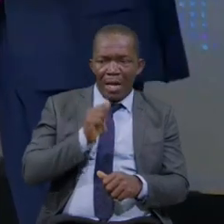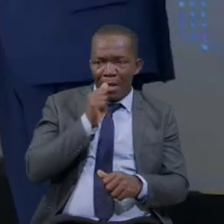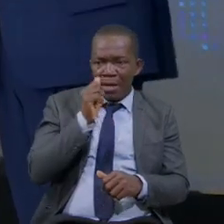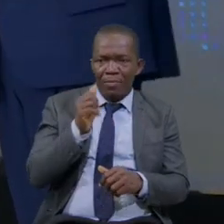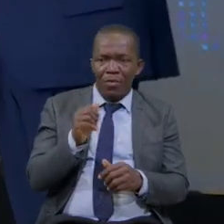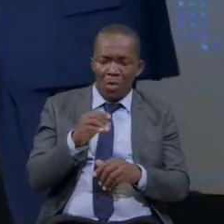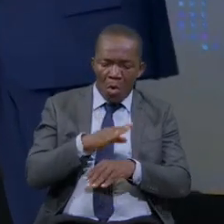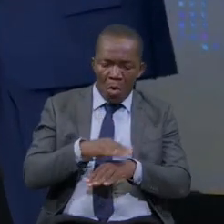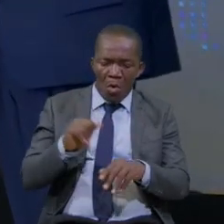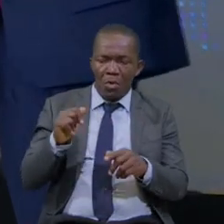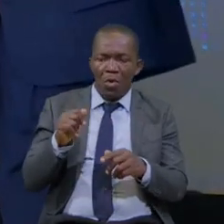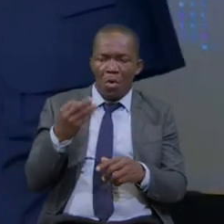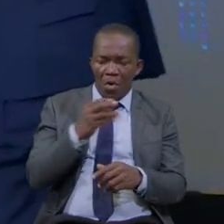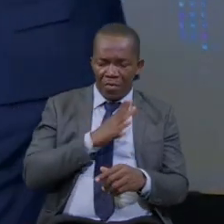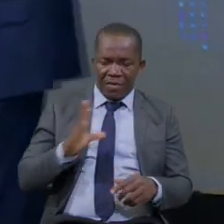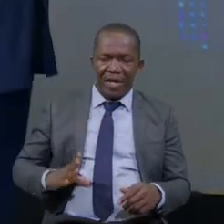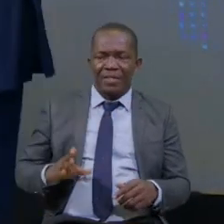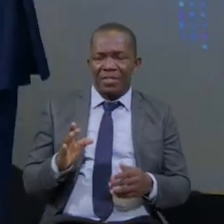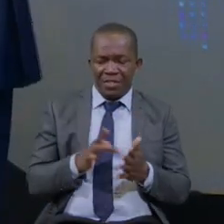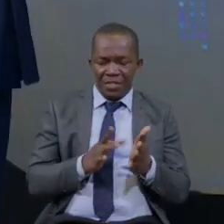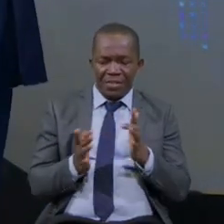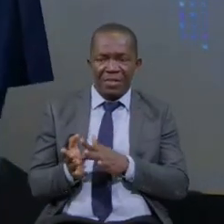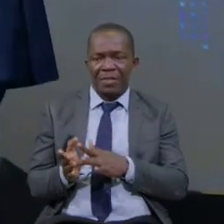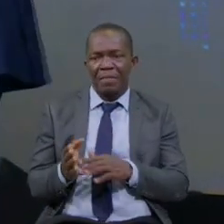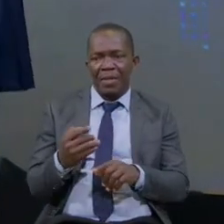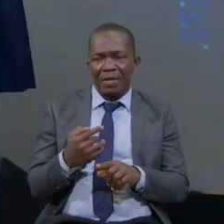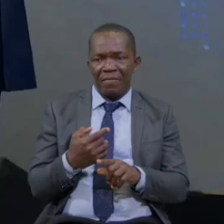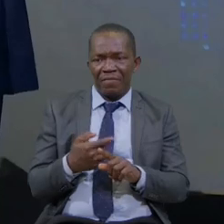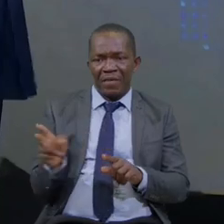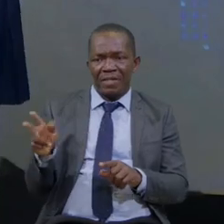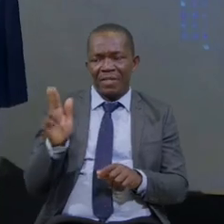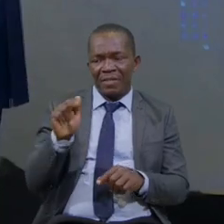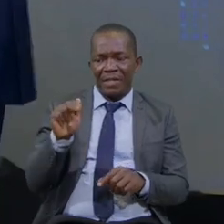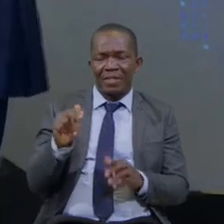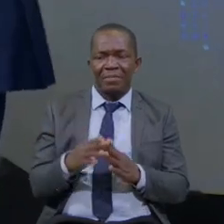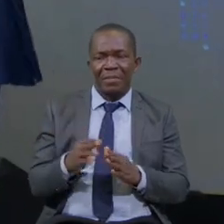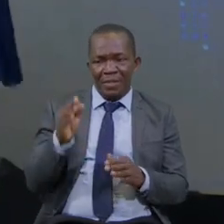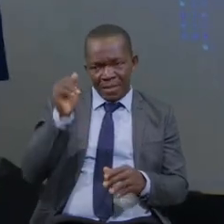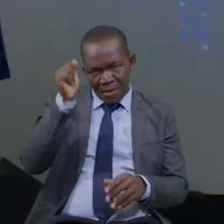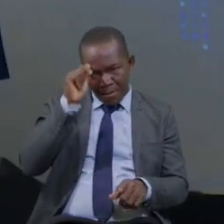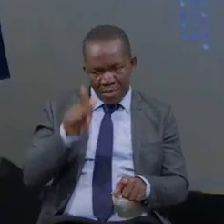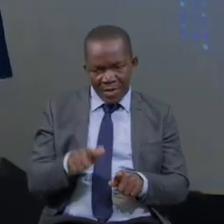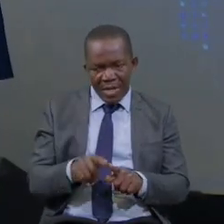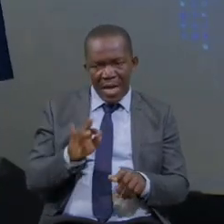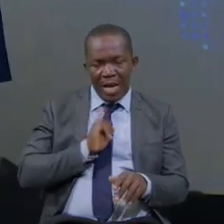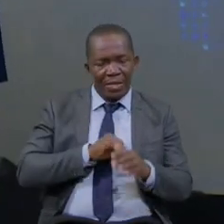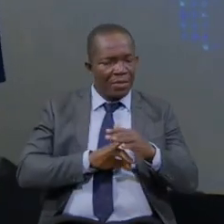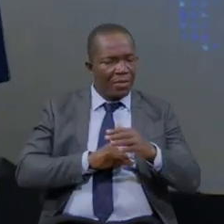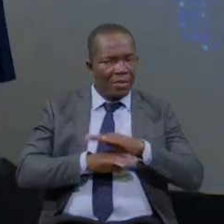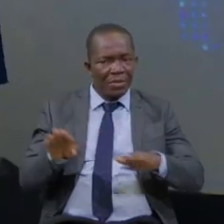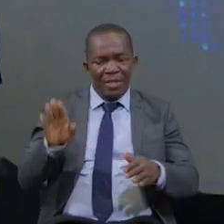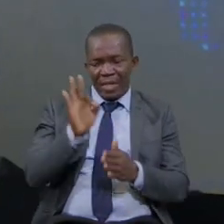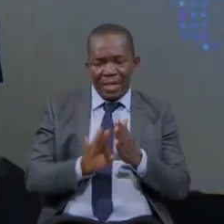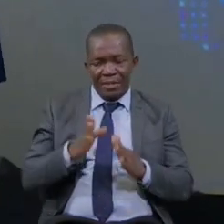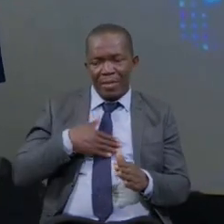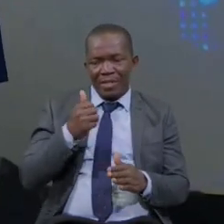Jésus-Christ. Verset 13. Frère, je ne pense pas l'avoir saisi. Il y a